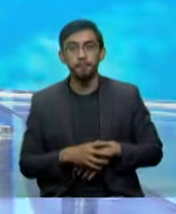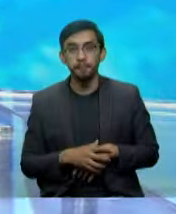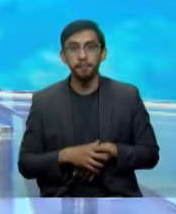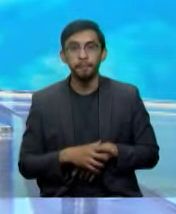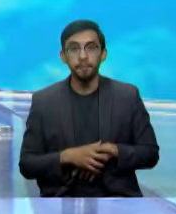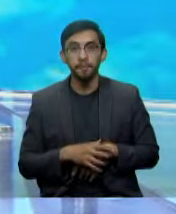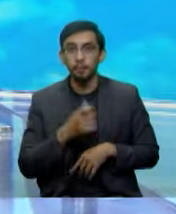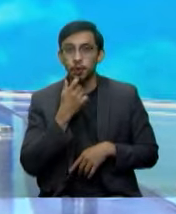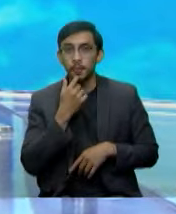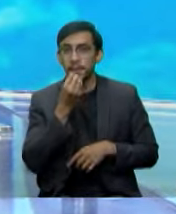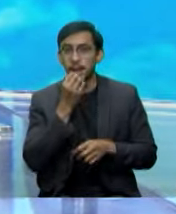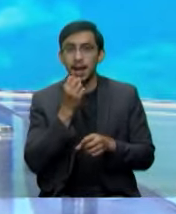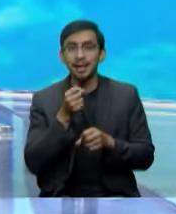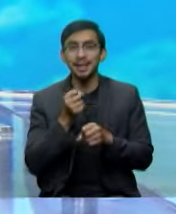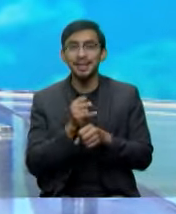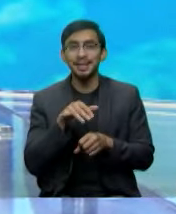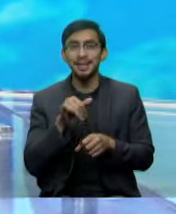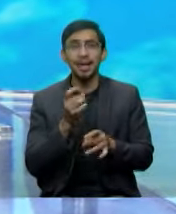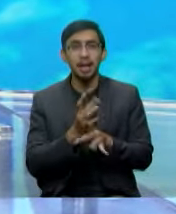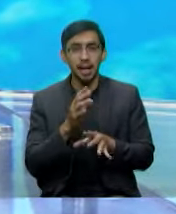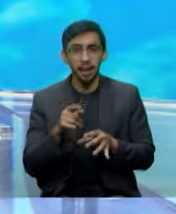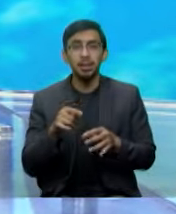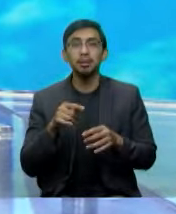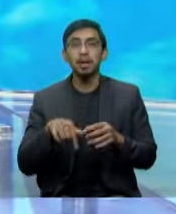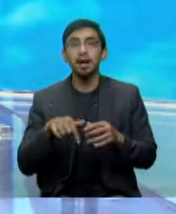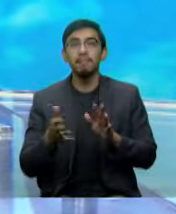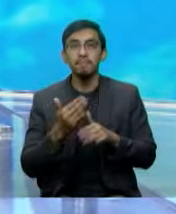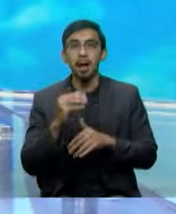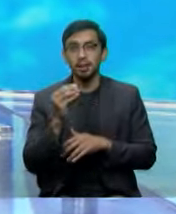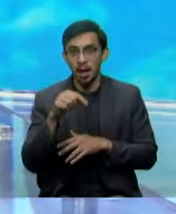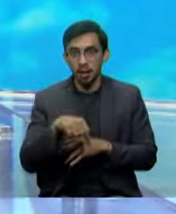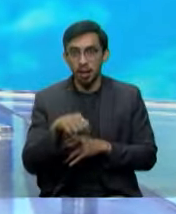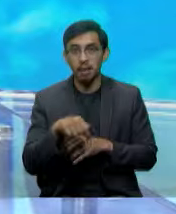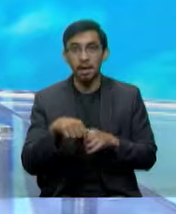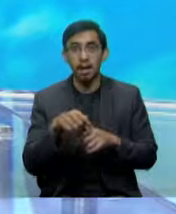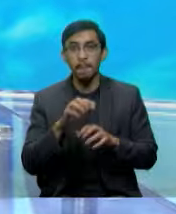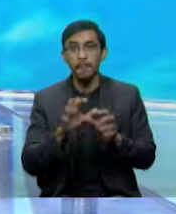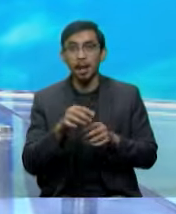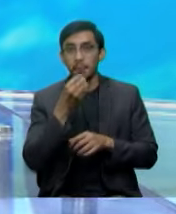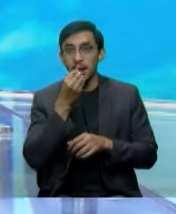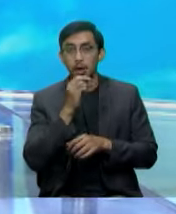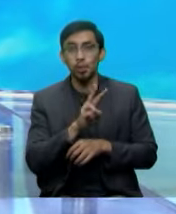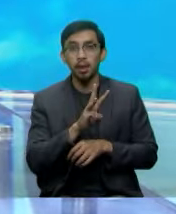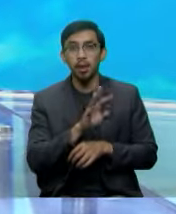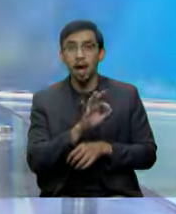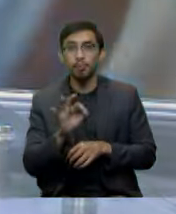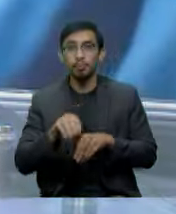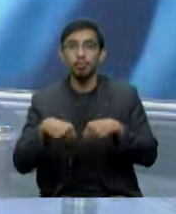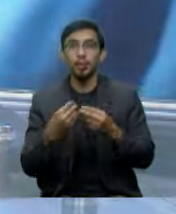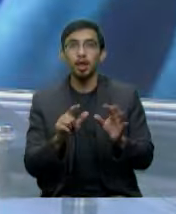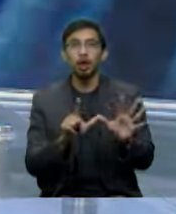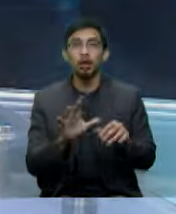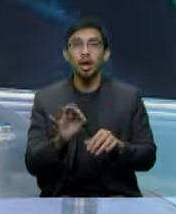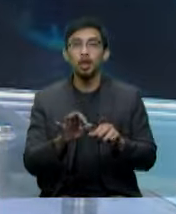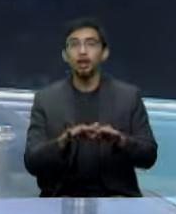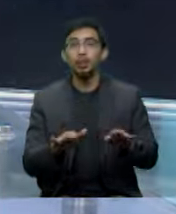Pemirsa, uji coba makan bergizi gratis kembali digelar di Jakarta. Kali ini paket makanan seharga Rp23.000 diberikan